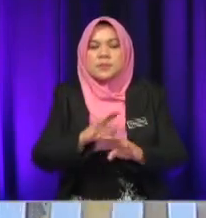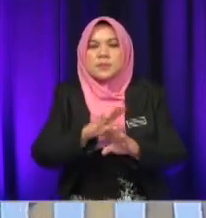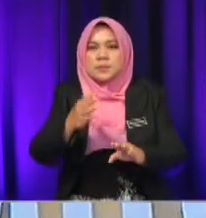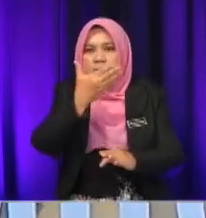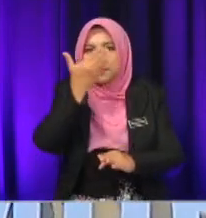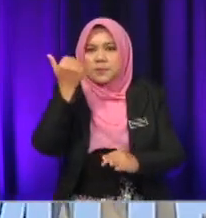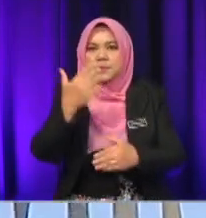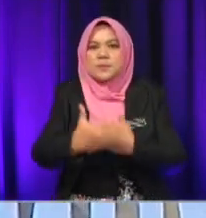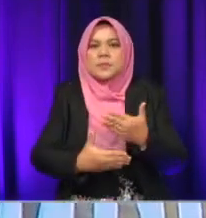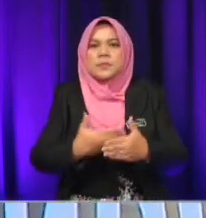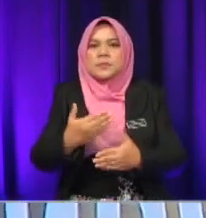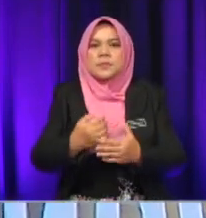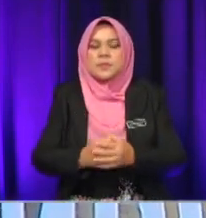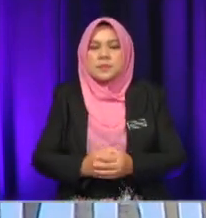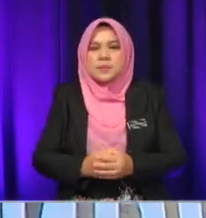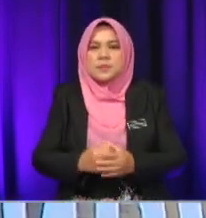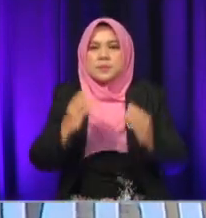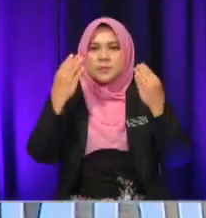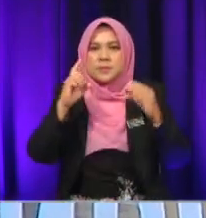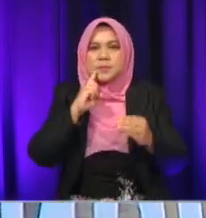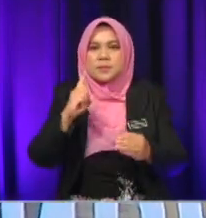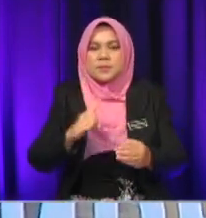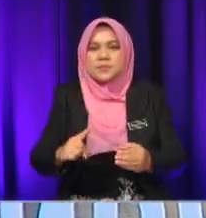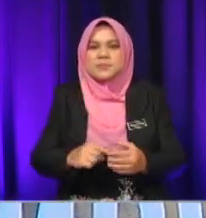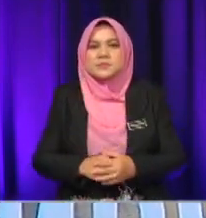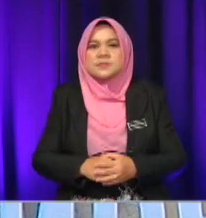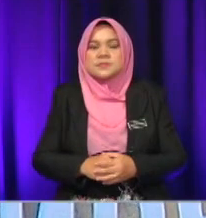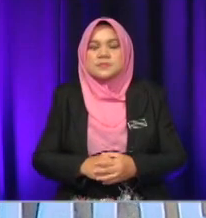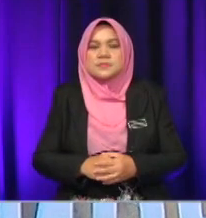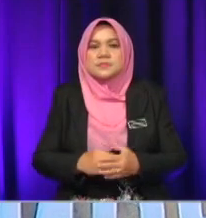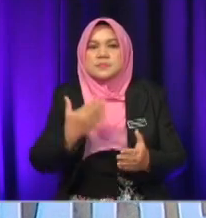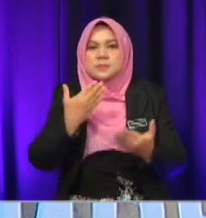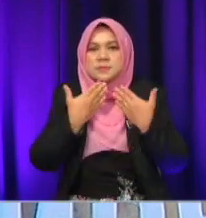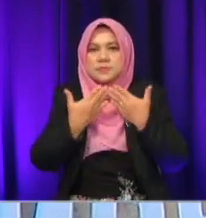kepada jurubahasa isyarat kita cikgu Nurziana Yuf. Terima kasih kepada anda semua kerana